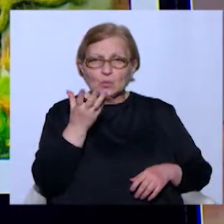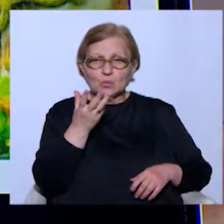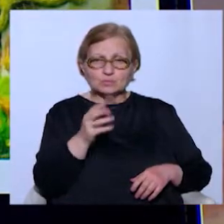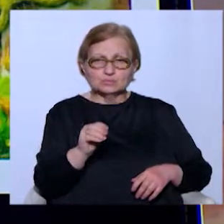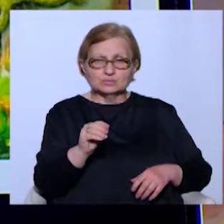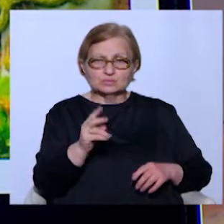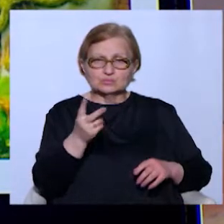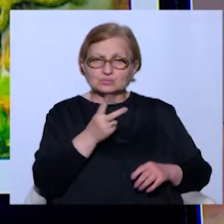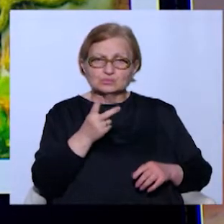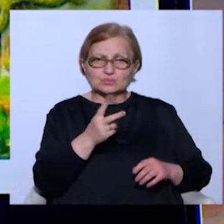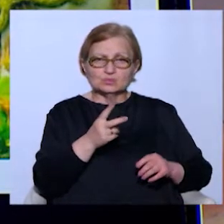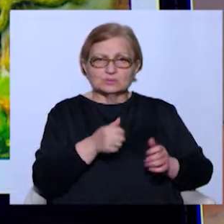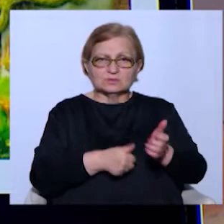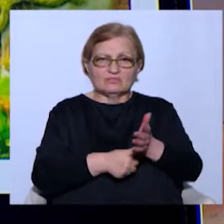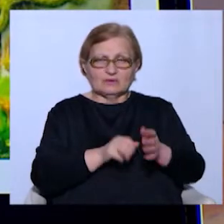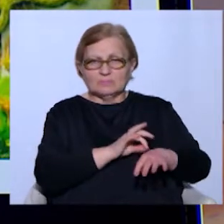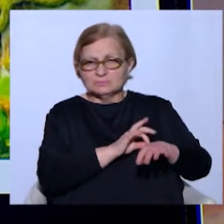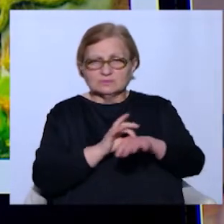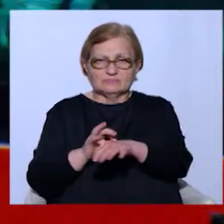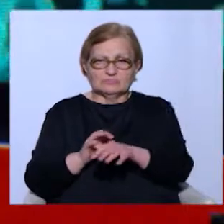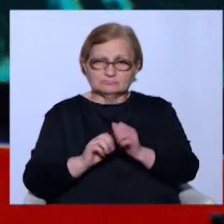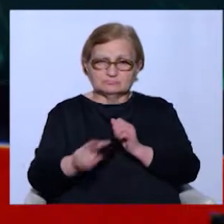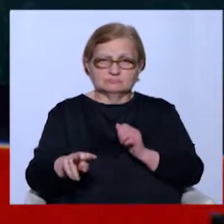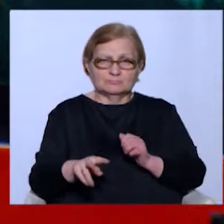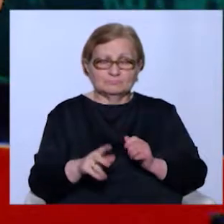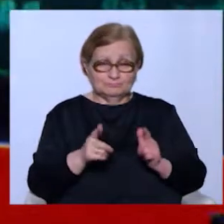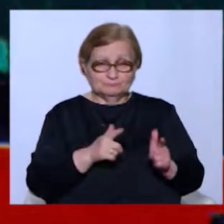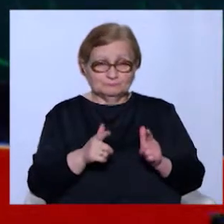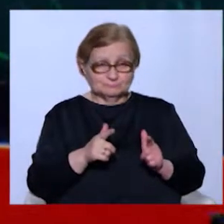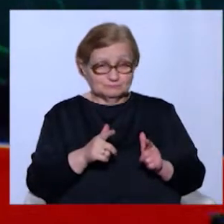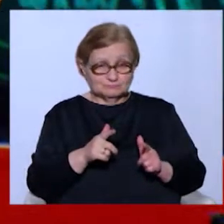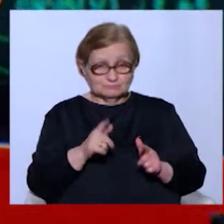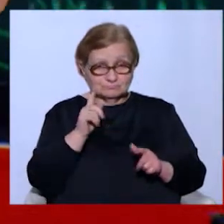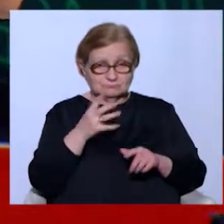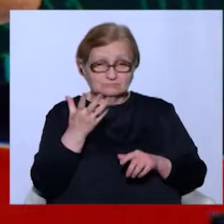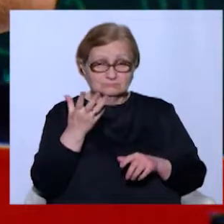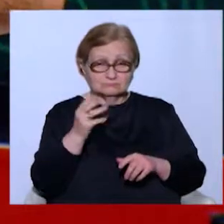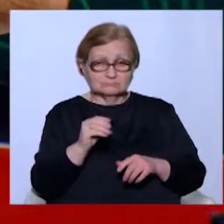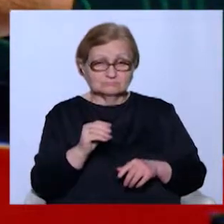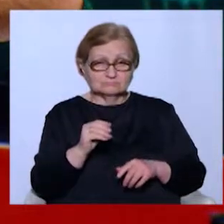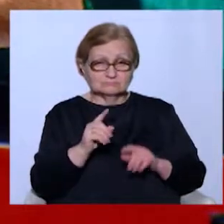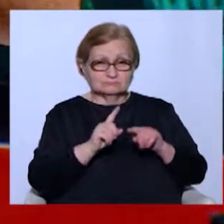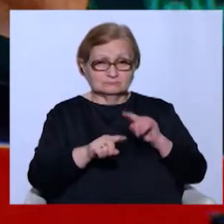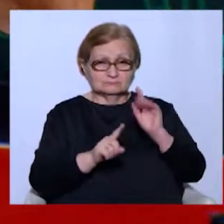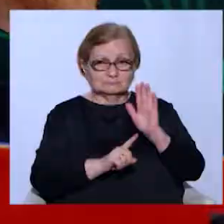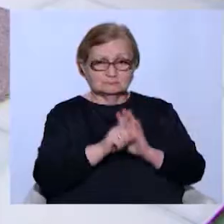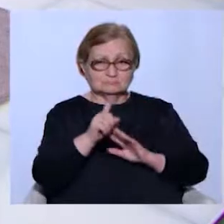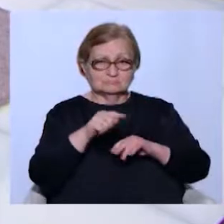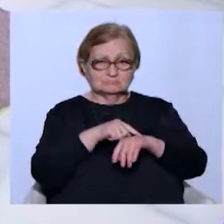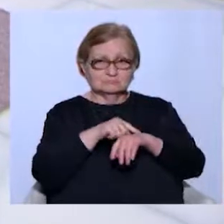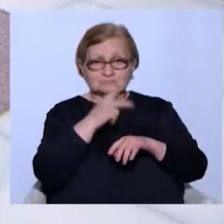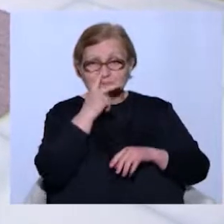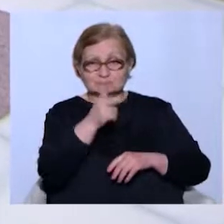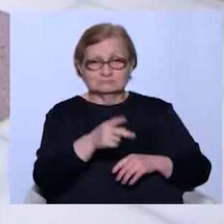უნდა გავიყვანოთ. კარგით, მზად ხართ? 5 წუთის ათვლა მალე დაიწყება ჩვენს დიდ